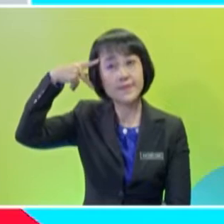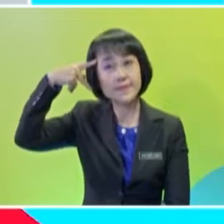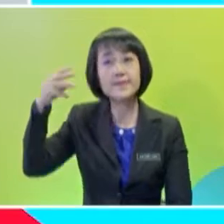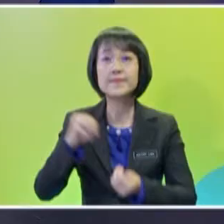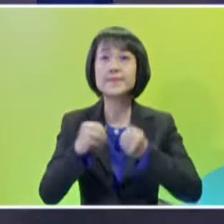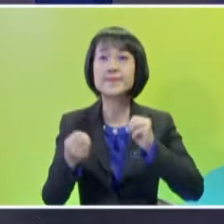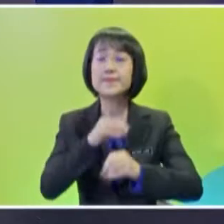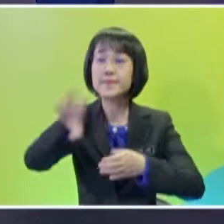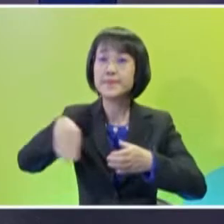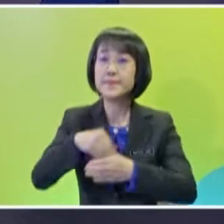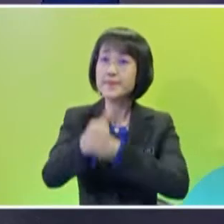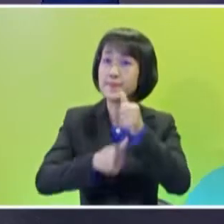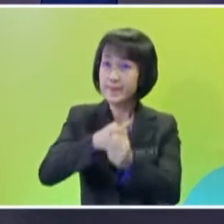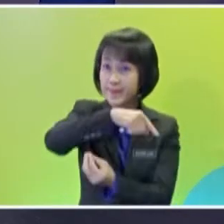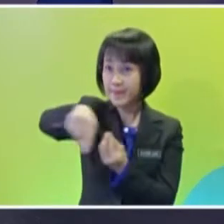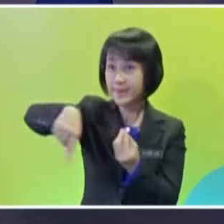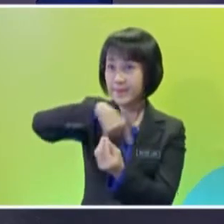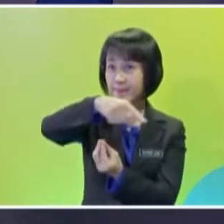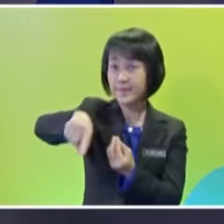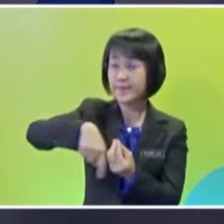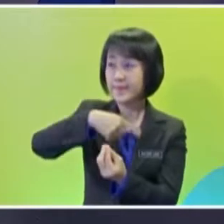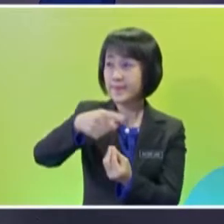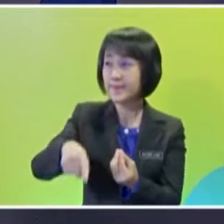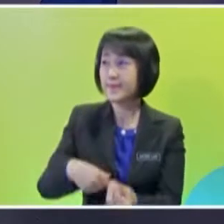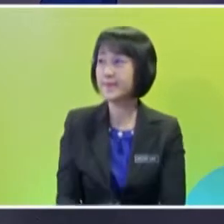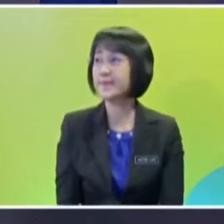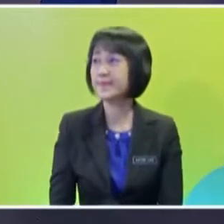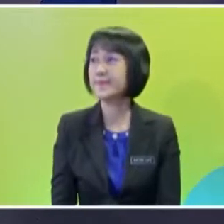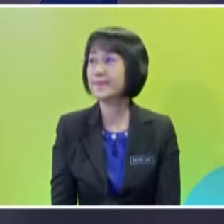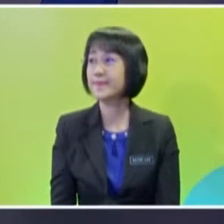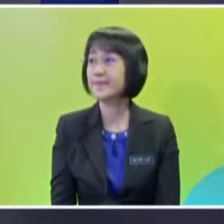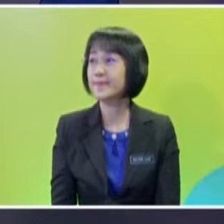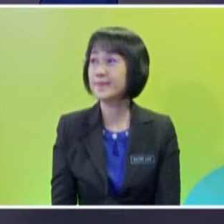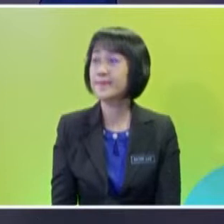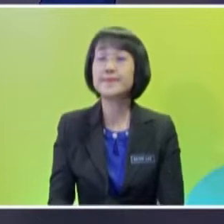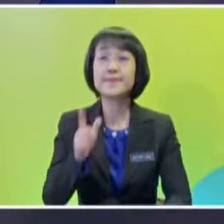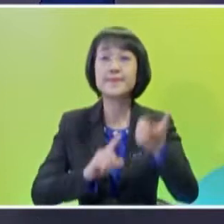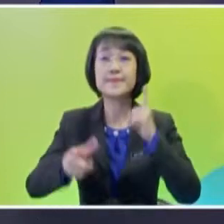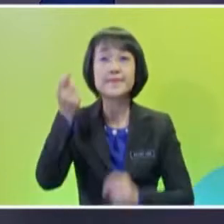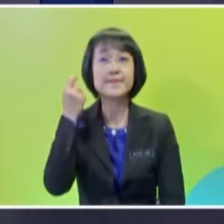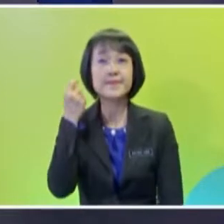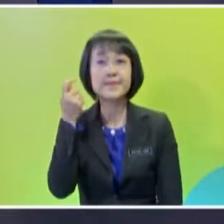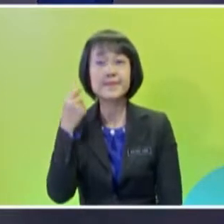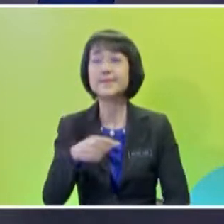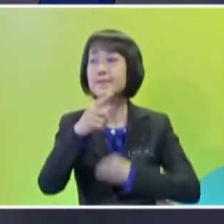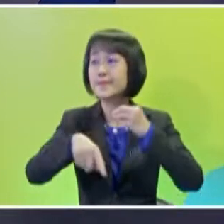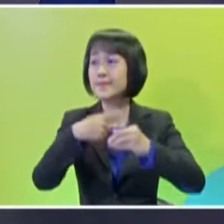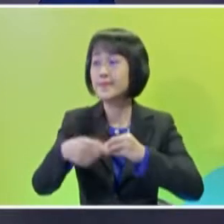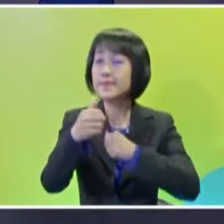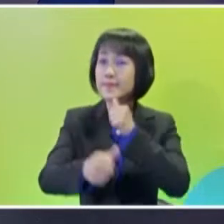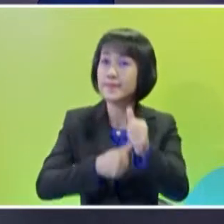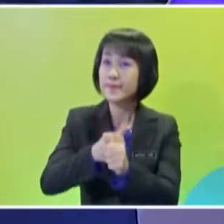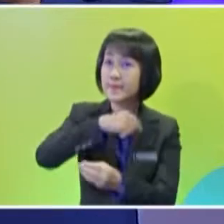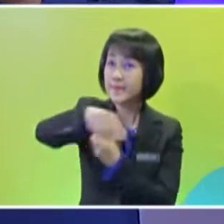melibatkan alam sekitar jadi sketsa kita pada awal permulaan rancangan tadi adalah berkaitan dengan krisis alam sekitar